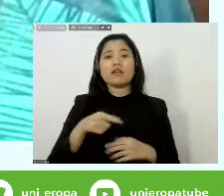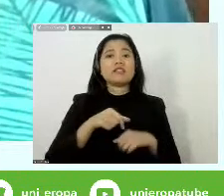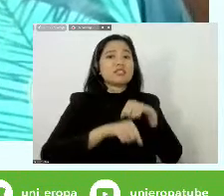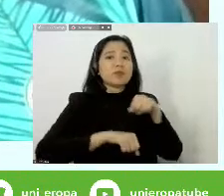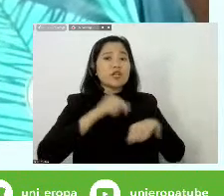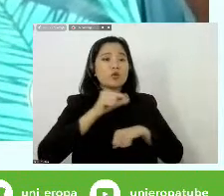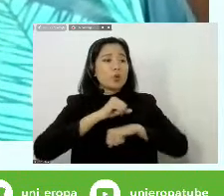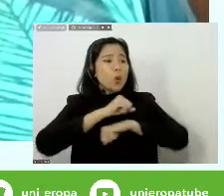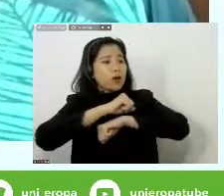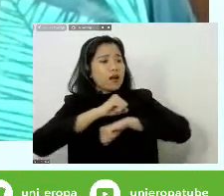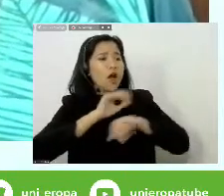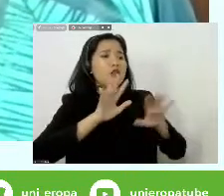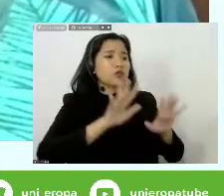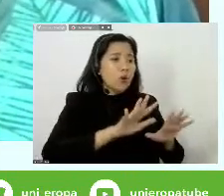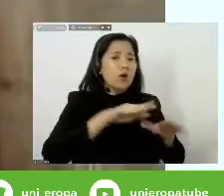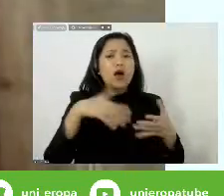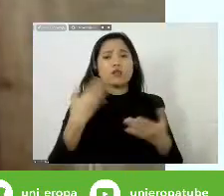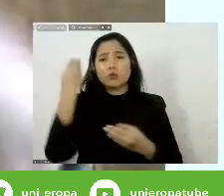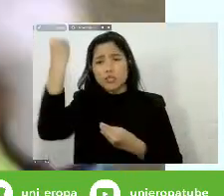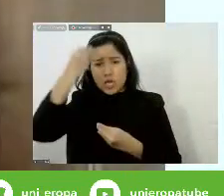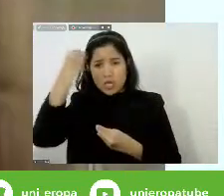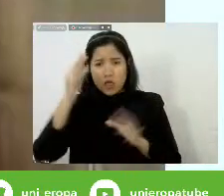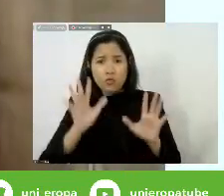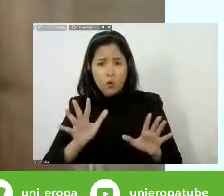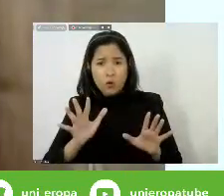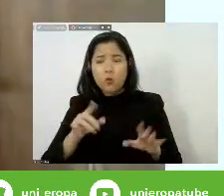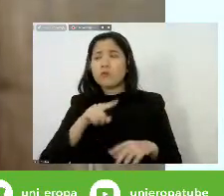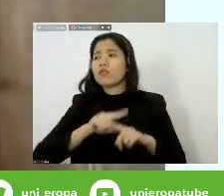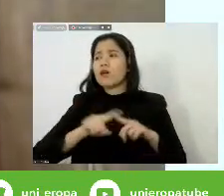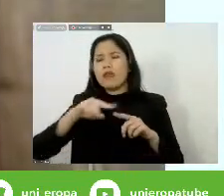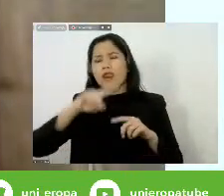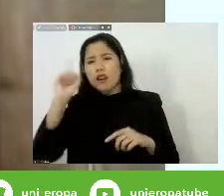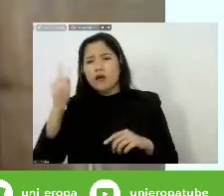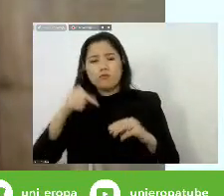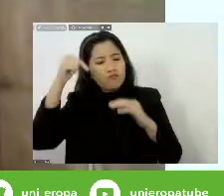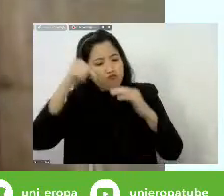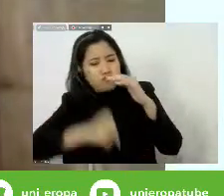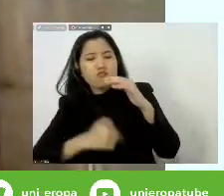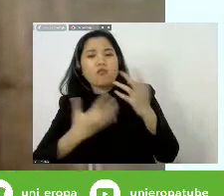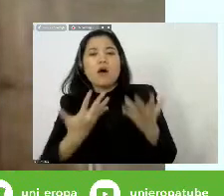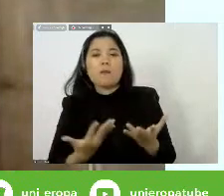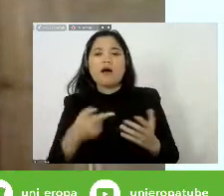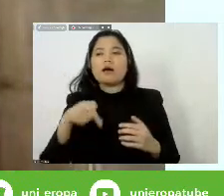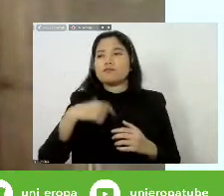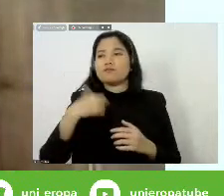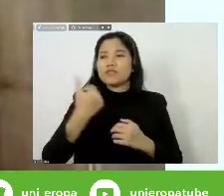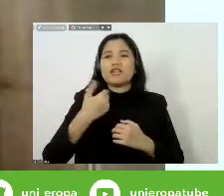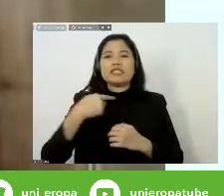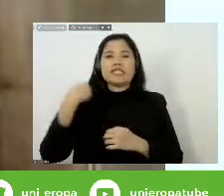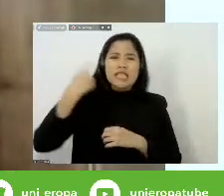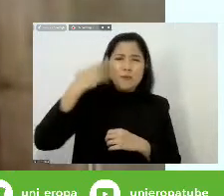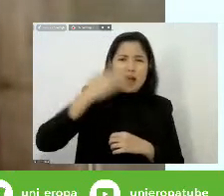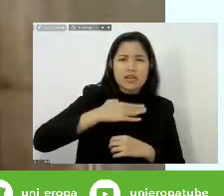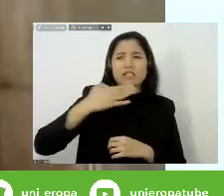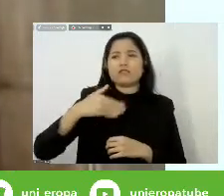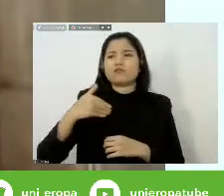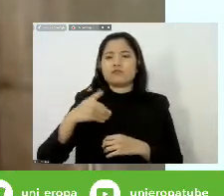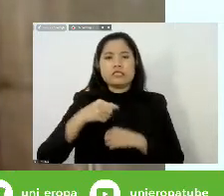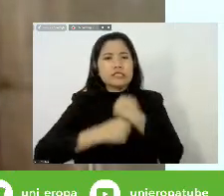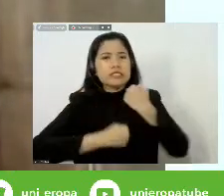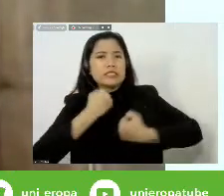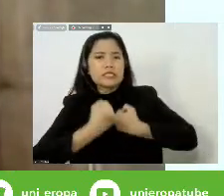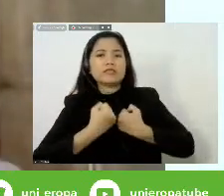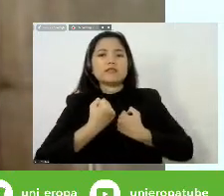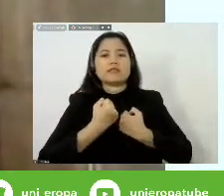untuk olah raga atau rekreasi saja tetapi jauh lebih dari itu sepeda di bisa dipakai untuk mobilitas sehari-hari Seperti yang saya sampaikan